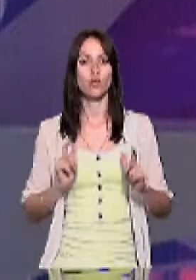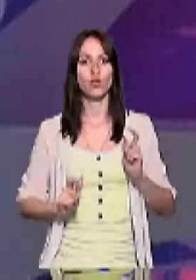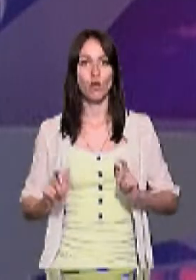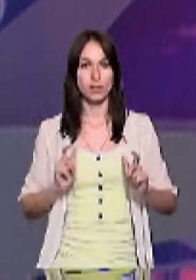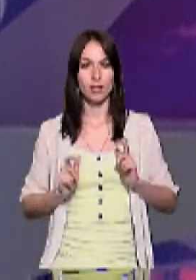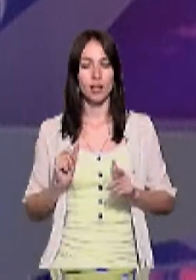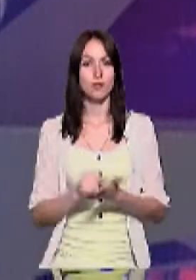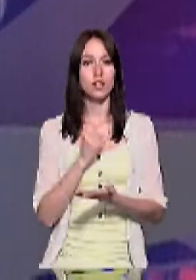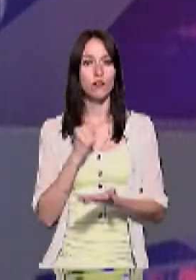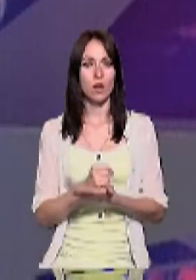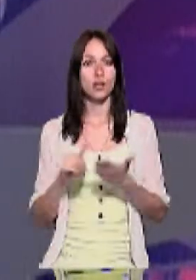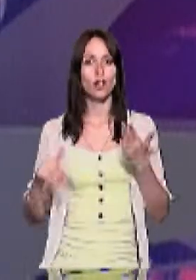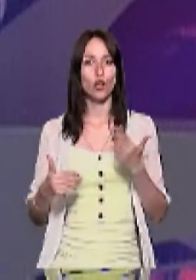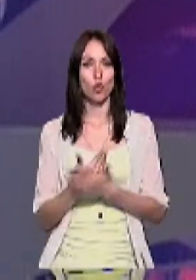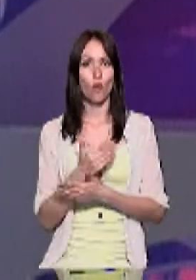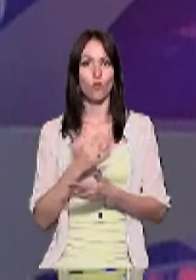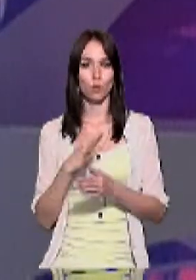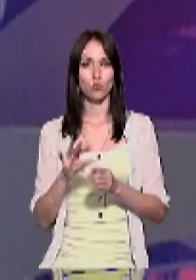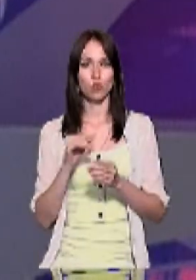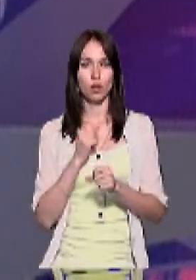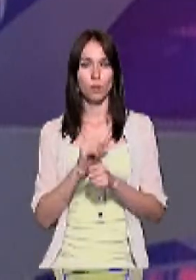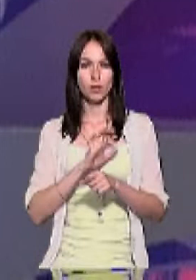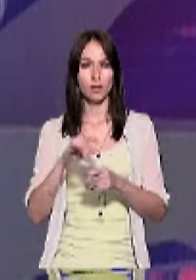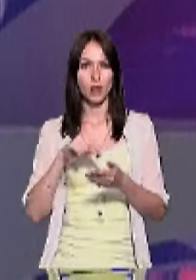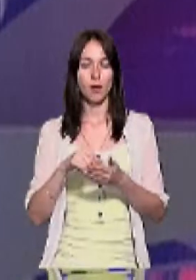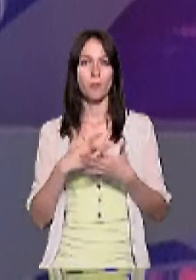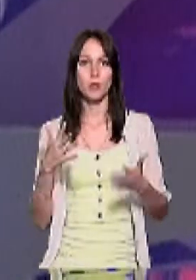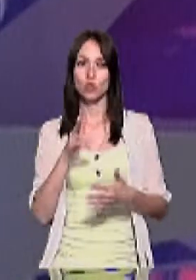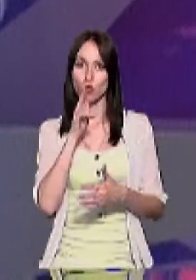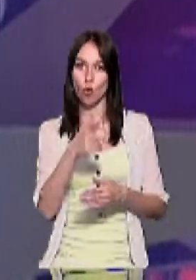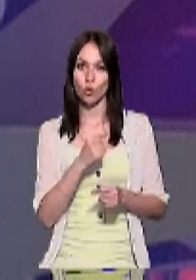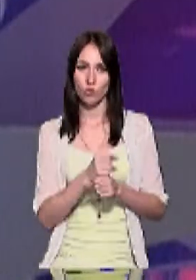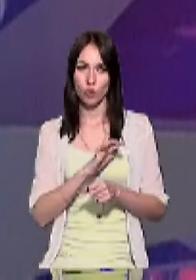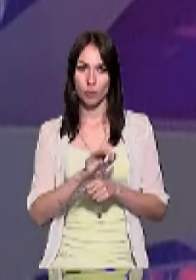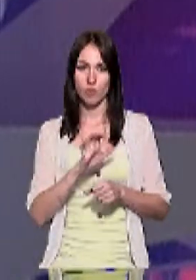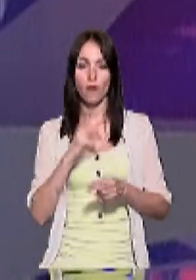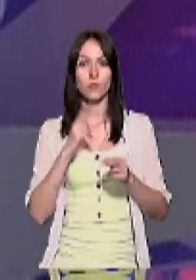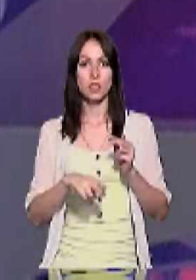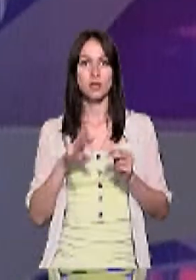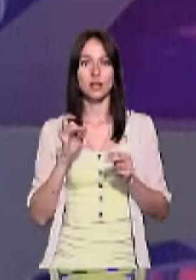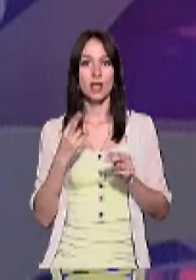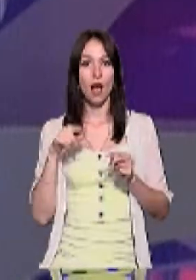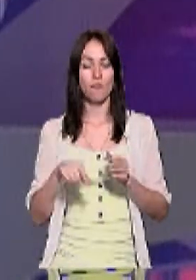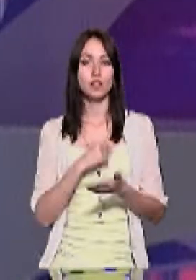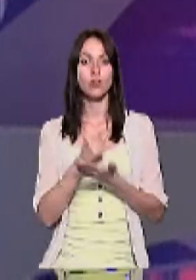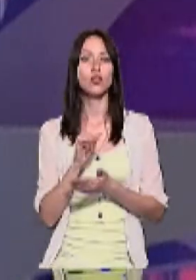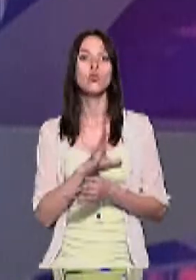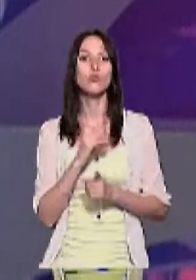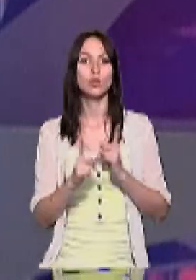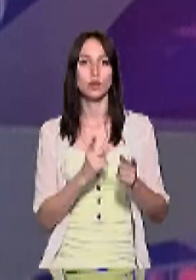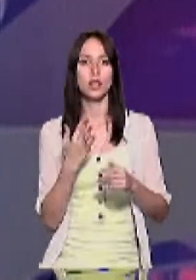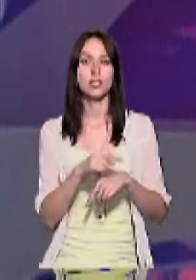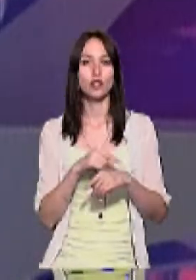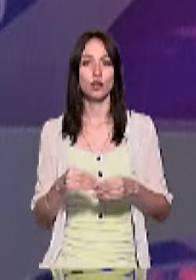університетів нову редакцію створювала більше 3 років. У кінці травня її затвердили, що було змінено та скільки